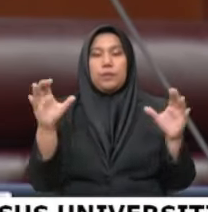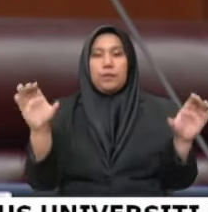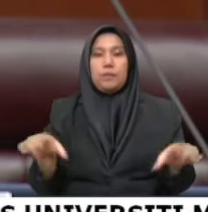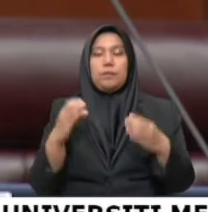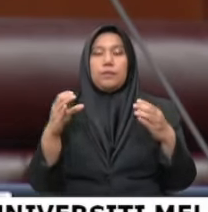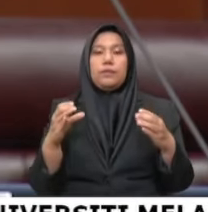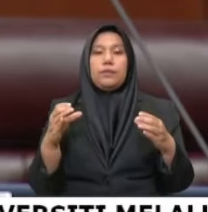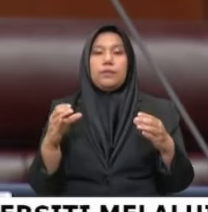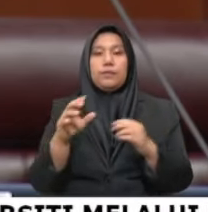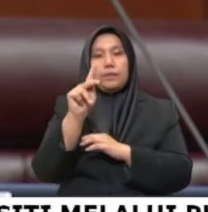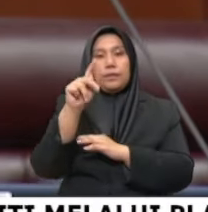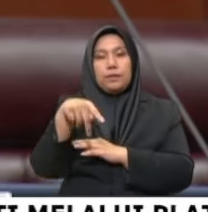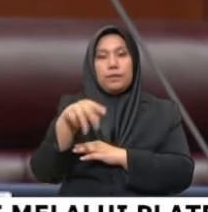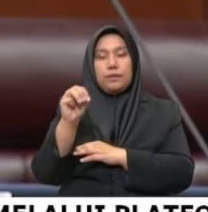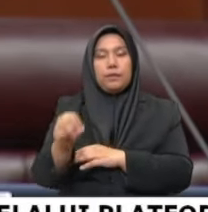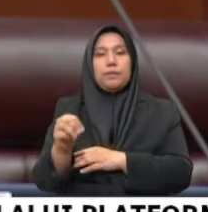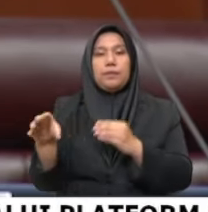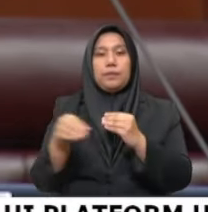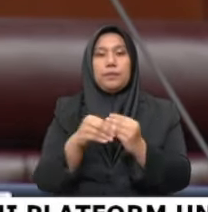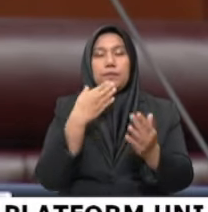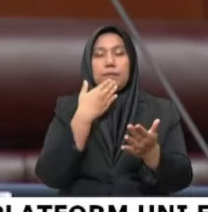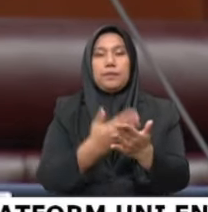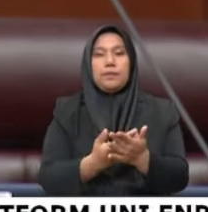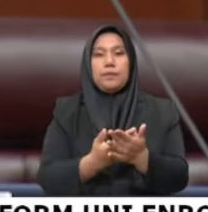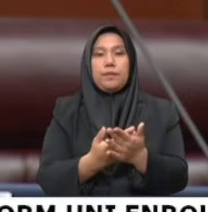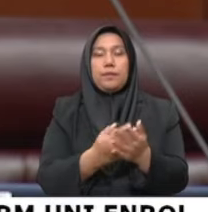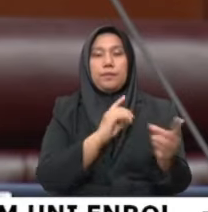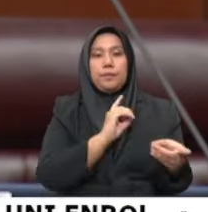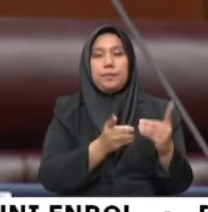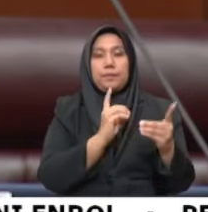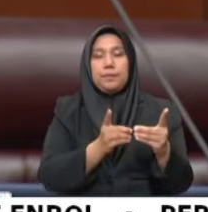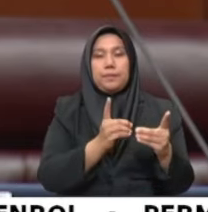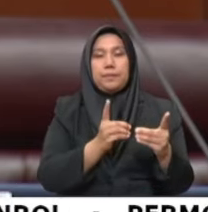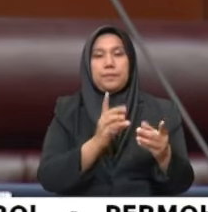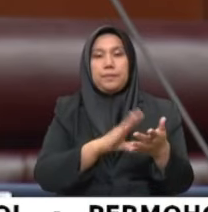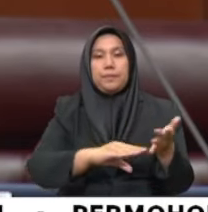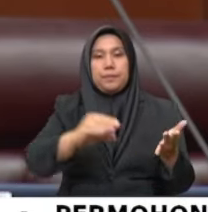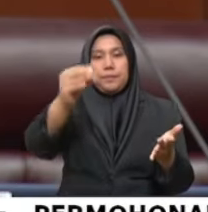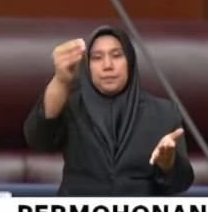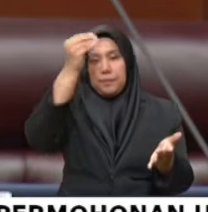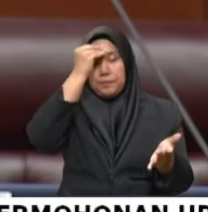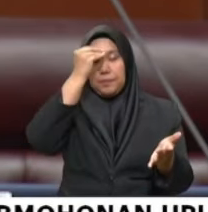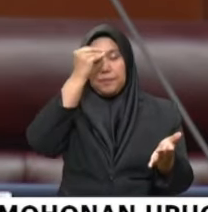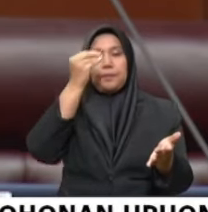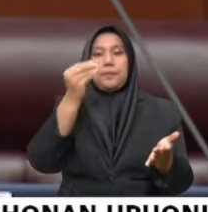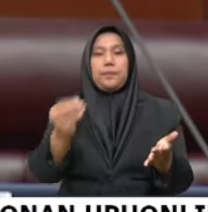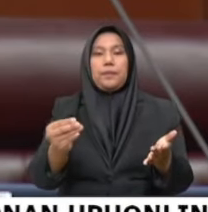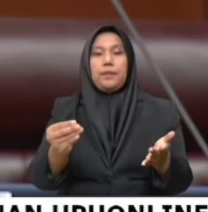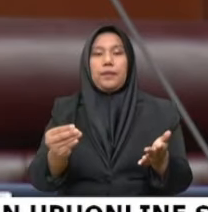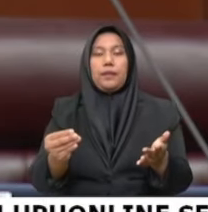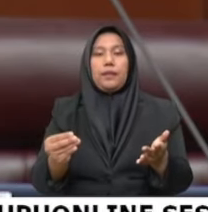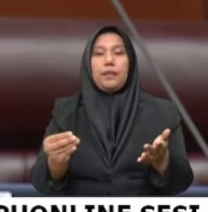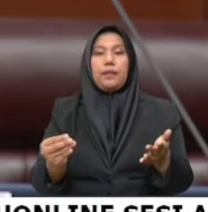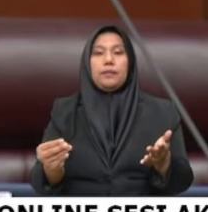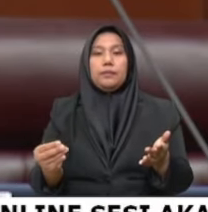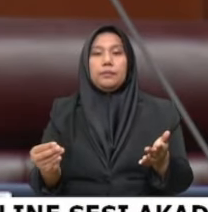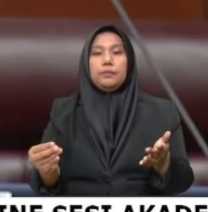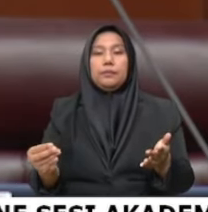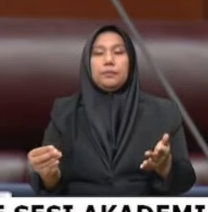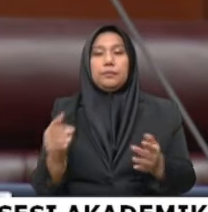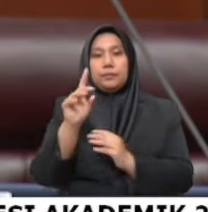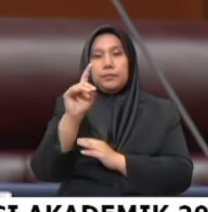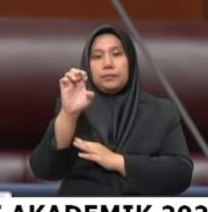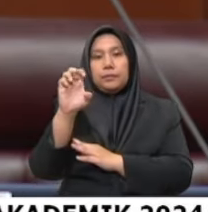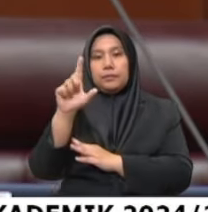dilaksanakan. KPM juga sentiasa menambah baik pelantar Digital Educational Learning Initiative Malaysia dengan izin Datuk Yang di-Pertua,